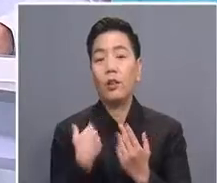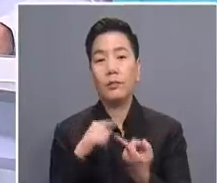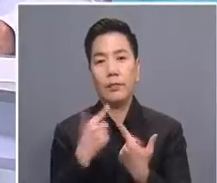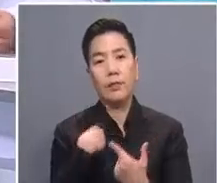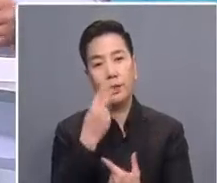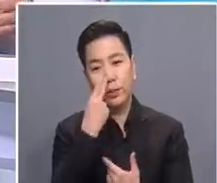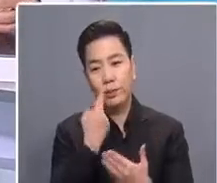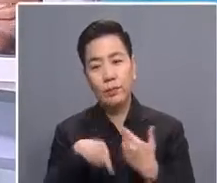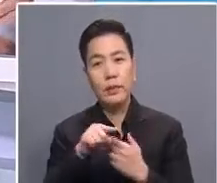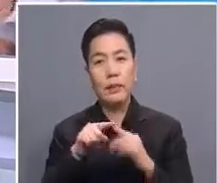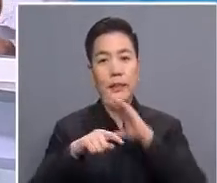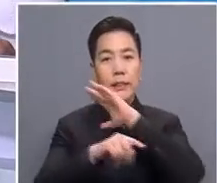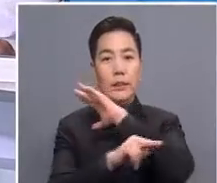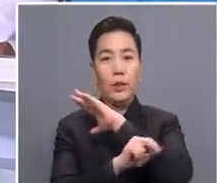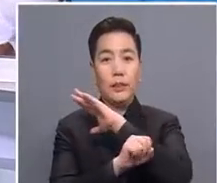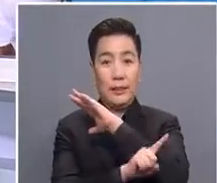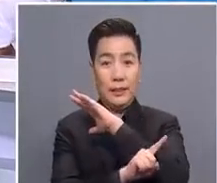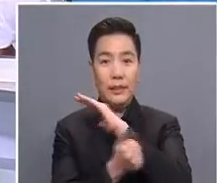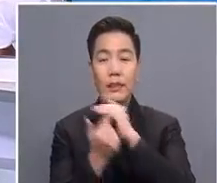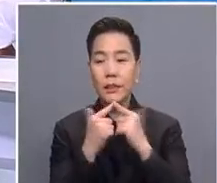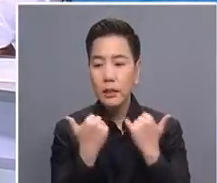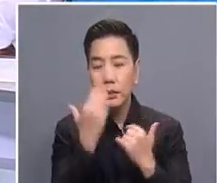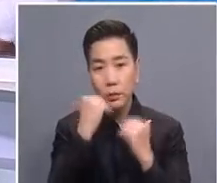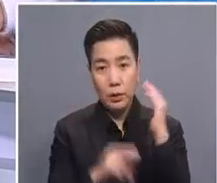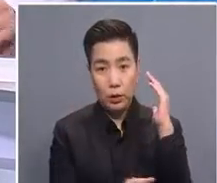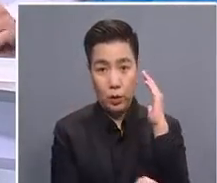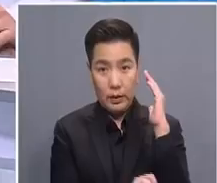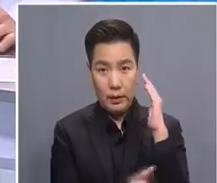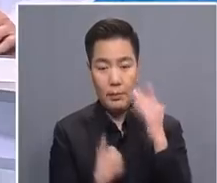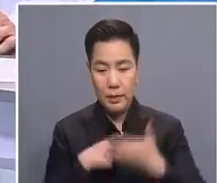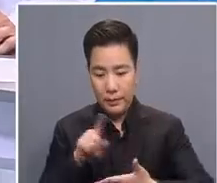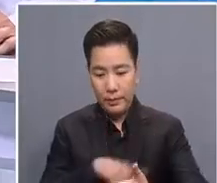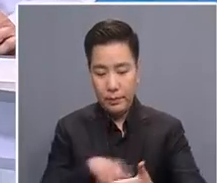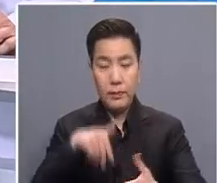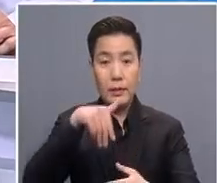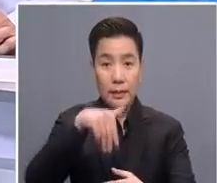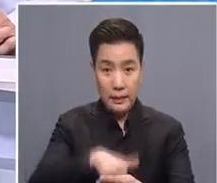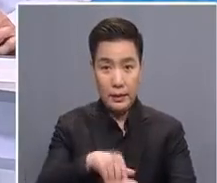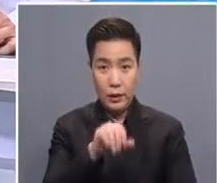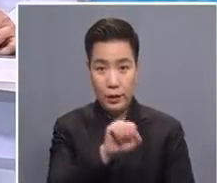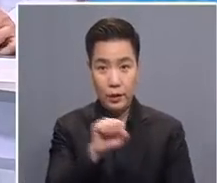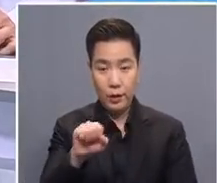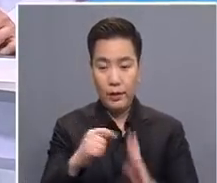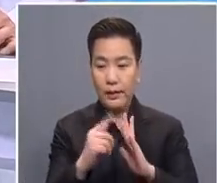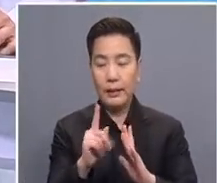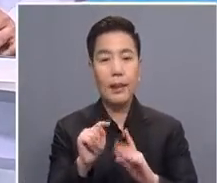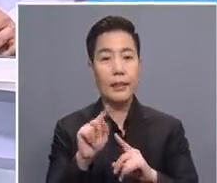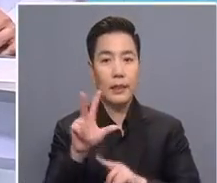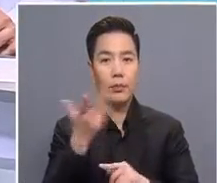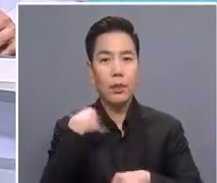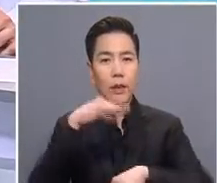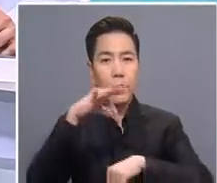แวะไปที่นครศรีธรรมราชนะครับเนื่องจากว่าตอนนี้เขามีการเลือกตั้งซ่อมส.ส.เขต3แทนตำแหน่ง